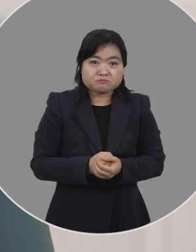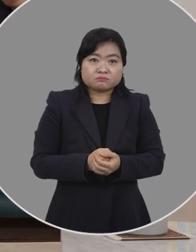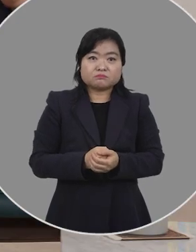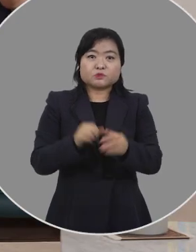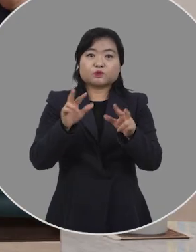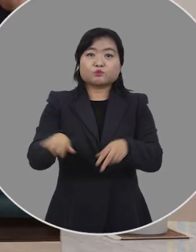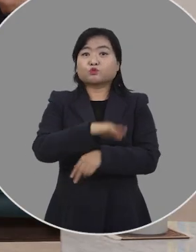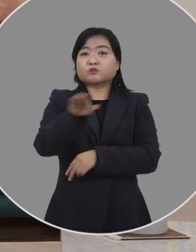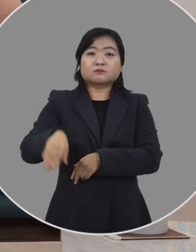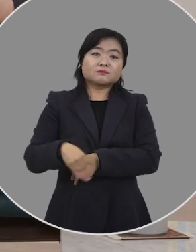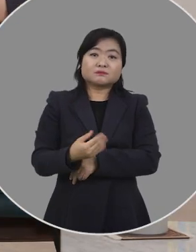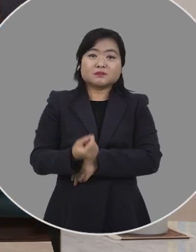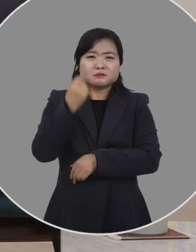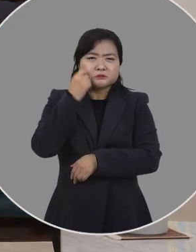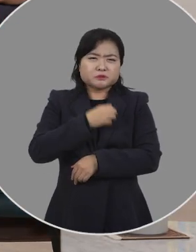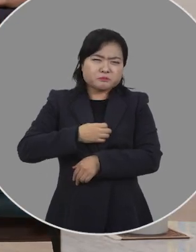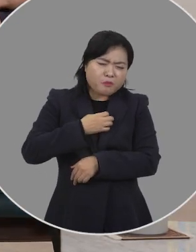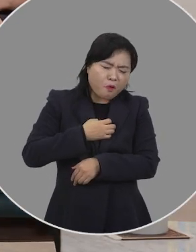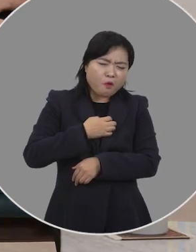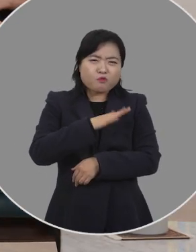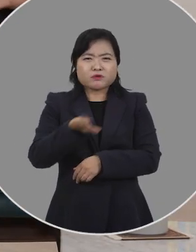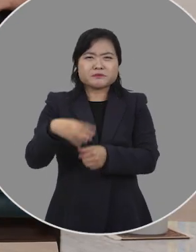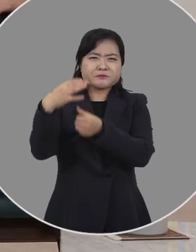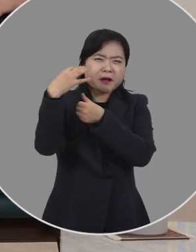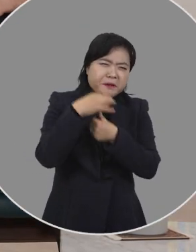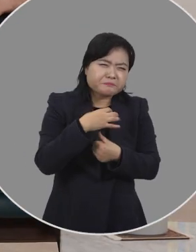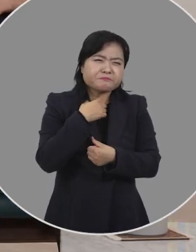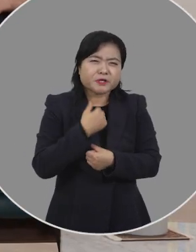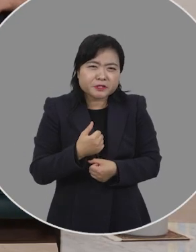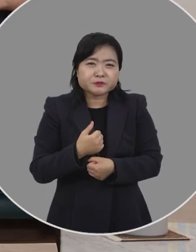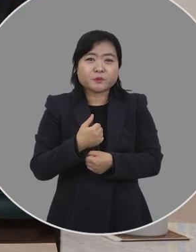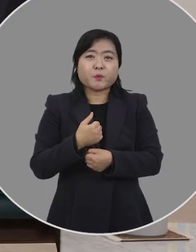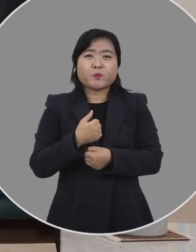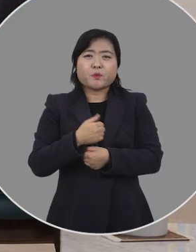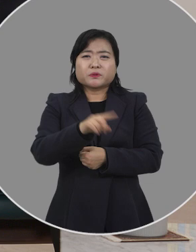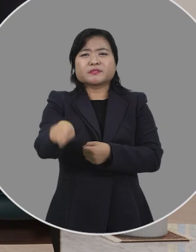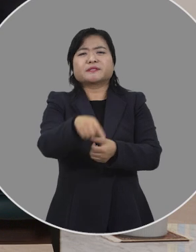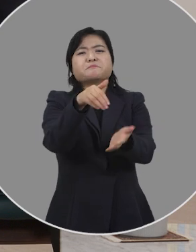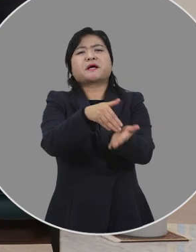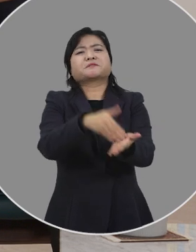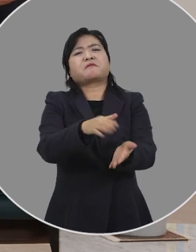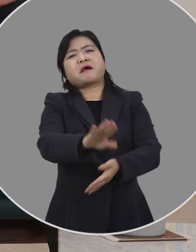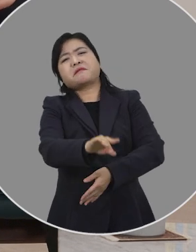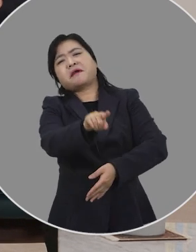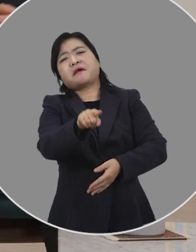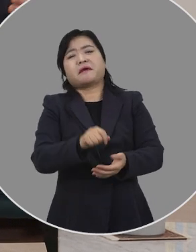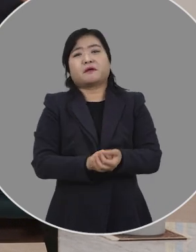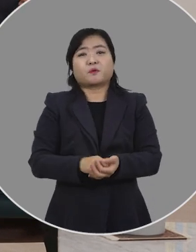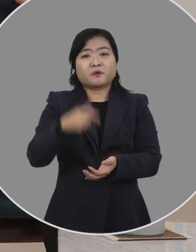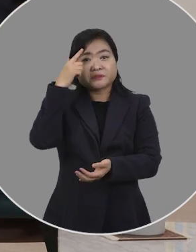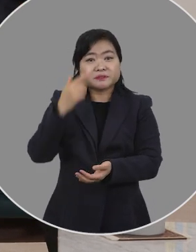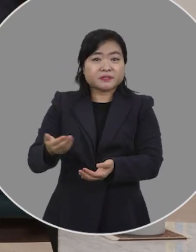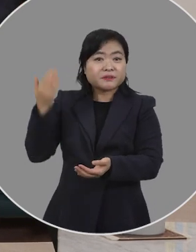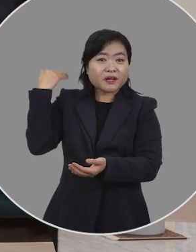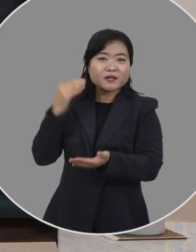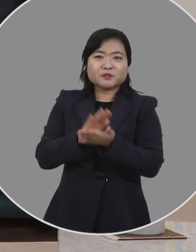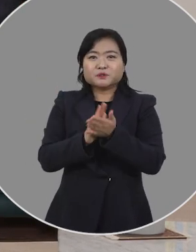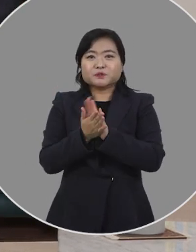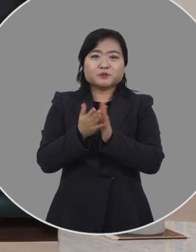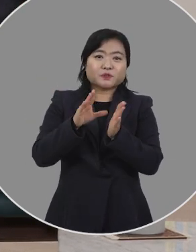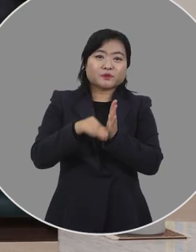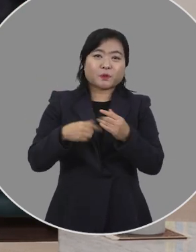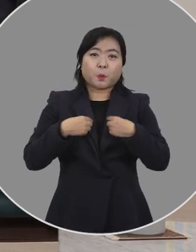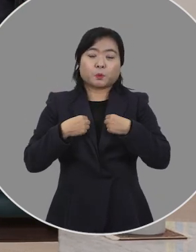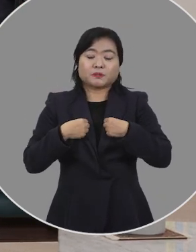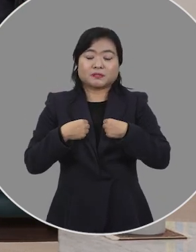대국이죠. 지금도 우린 슬퍼. 우린 탄압받았어. 네. 쟤네들 반성 안 해. 이러고 그 옛날